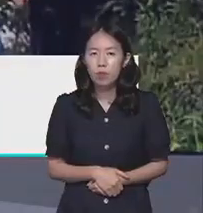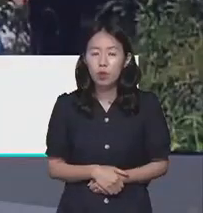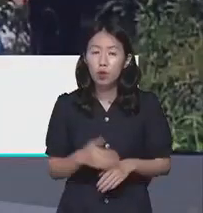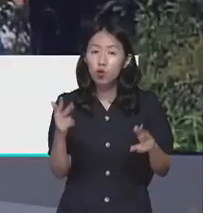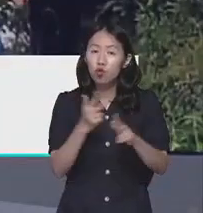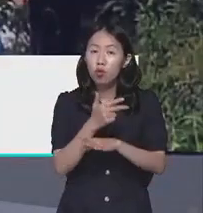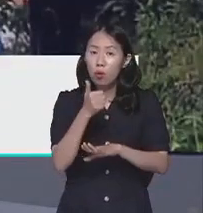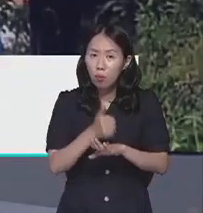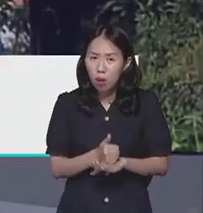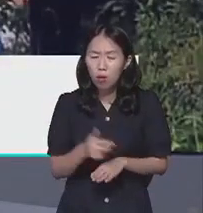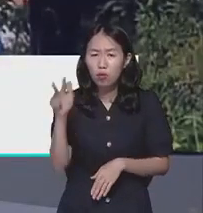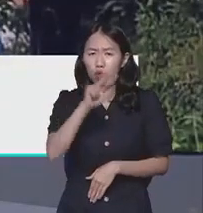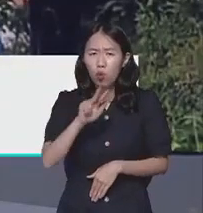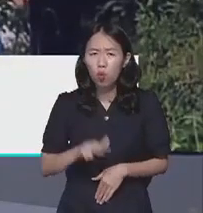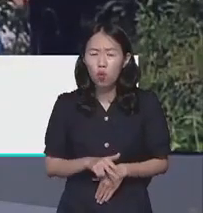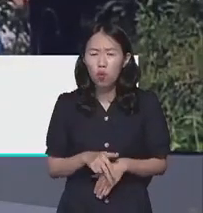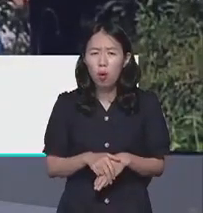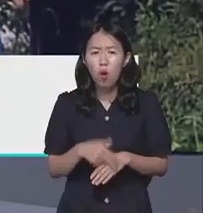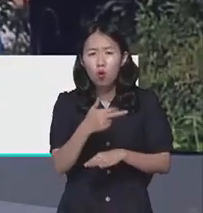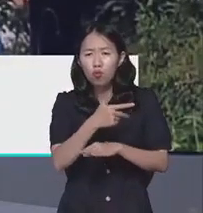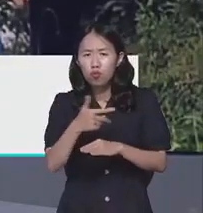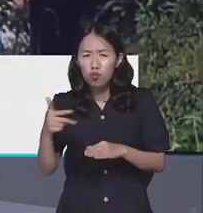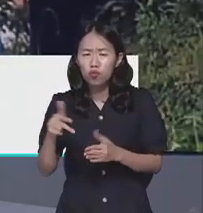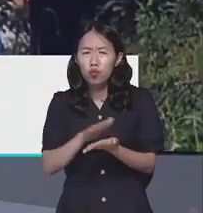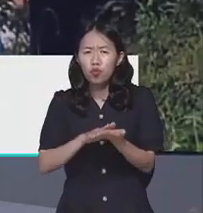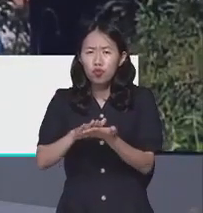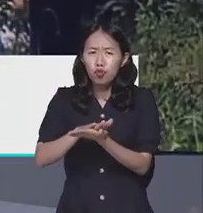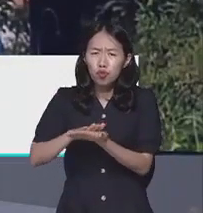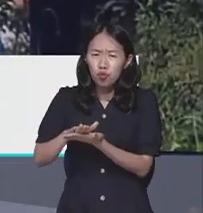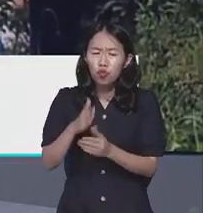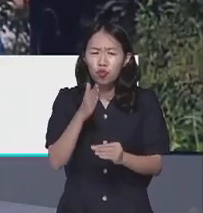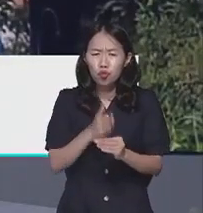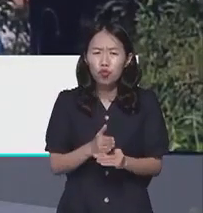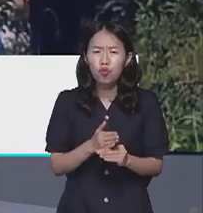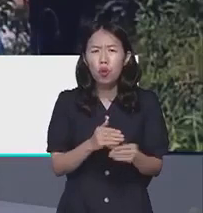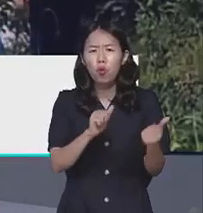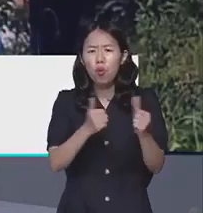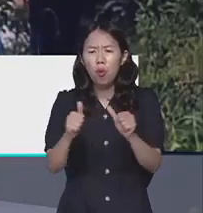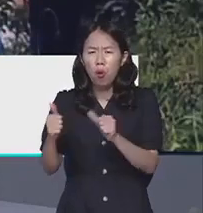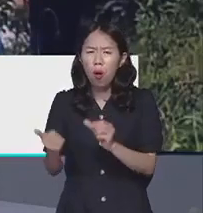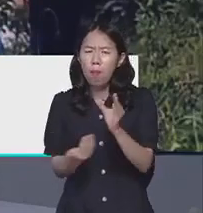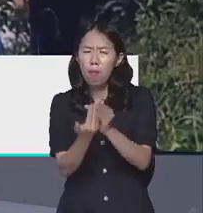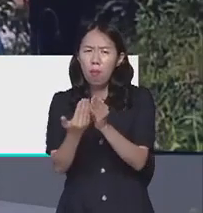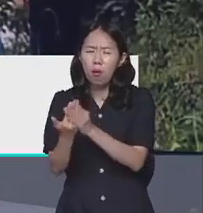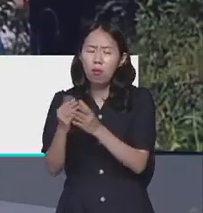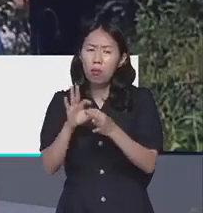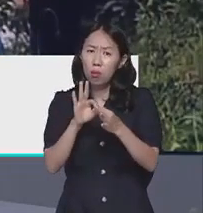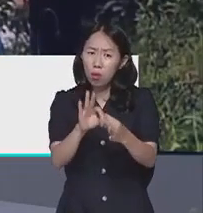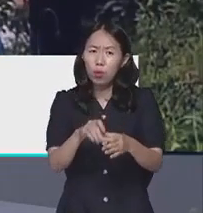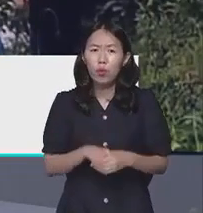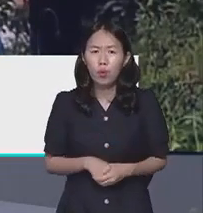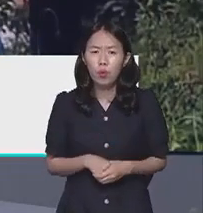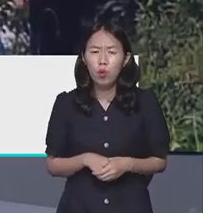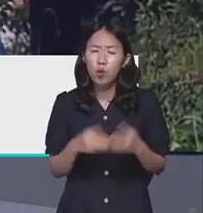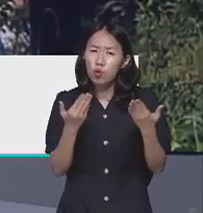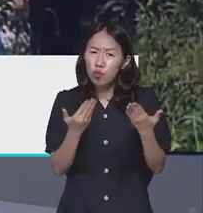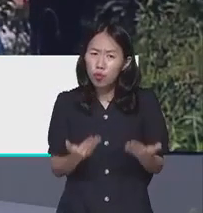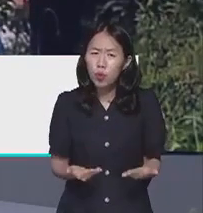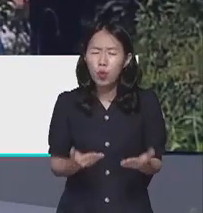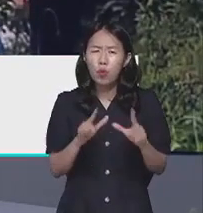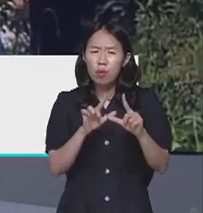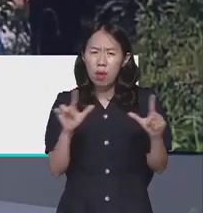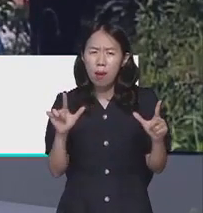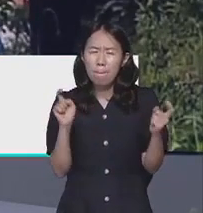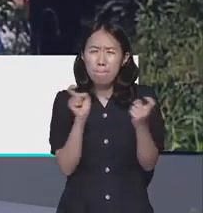주말 사이에만 전국에서 물놀이를 하다 7명이 숨지는 등 요즘 순환 사고가 잇따르고 있습니다. 특히 휴가철